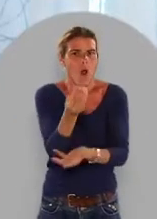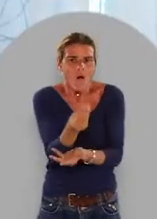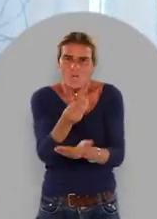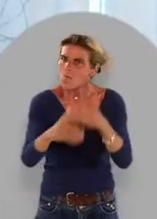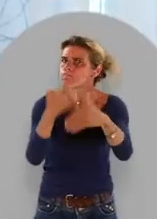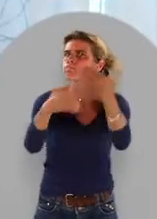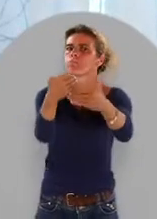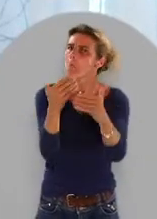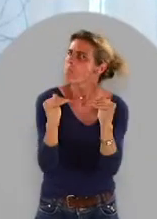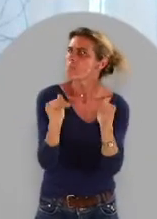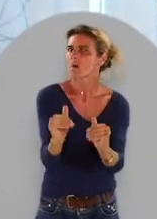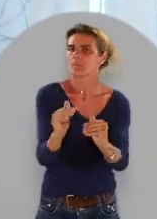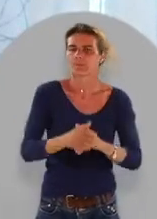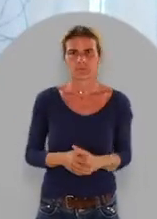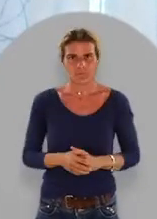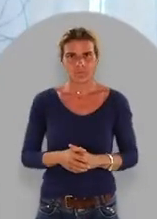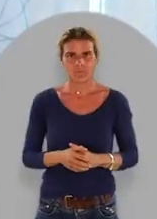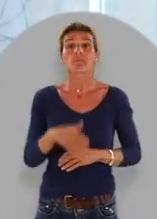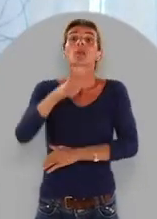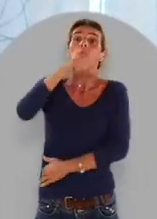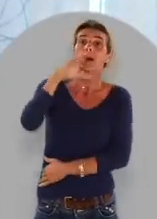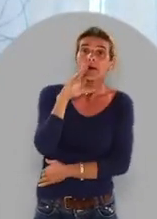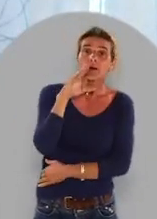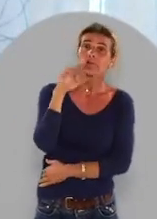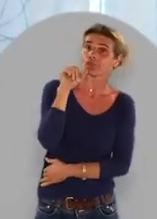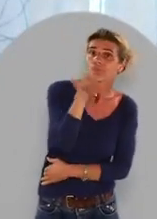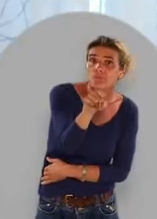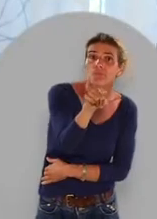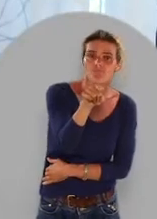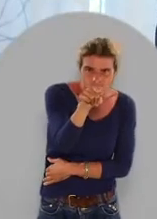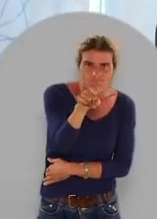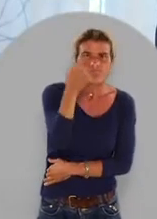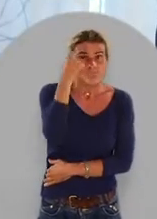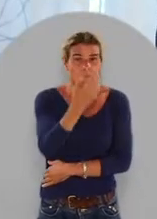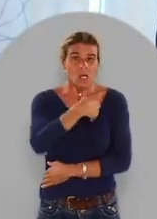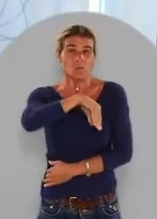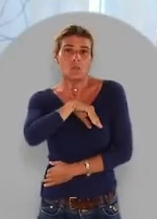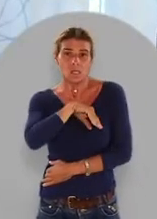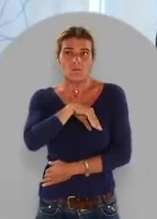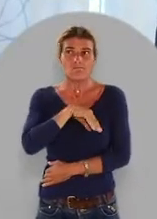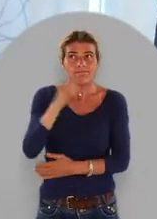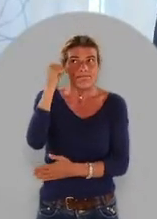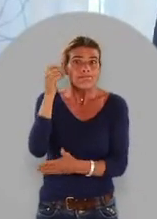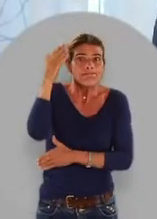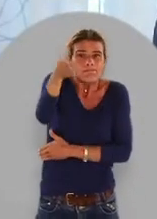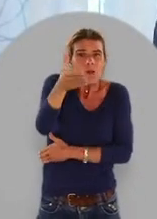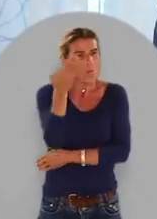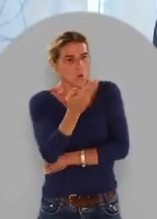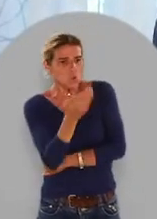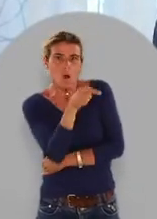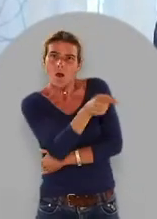action parents vous avez la destinée de vos enfants en main ils ont besoin de